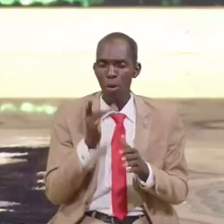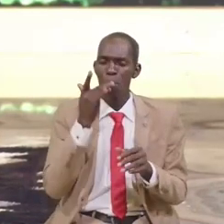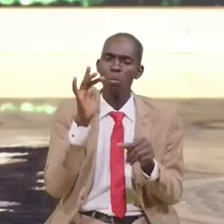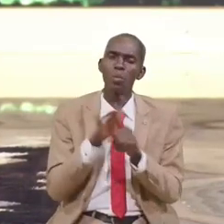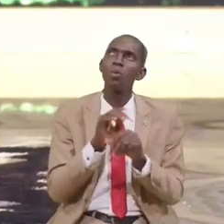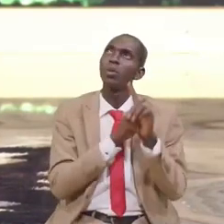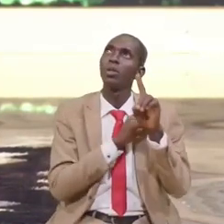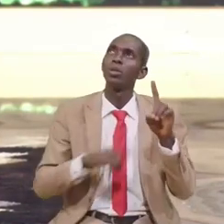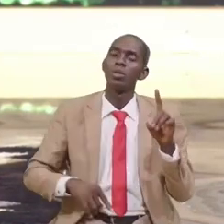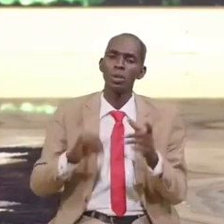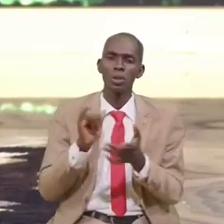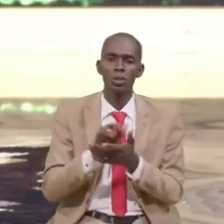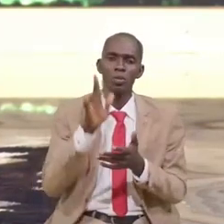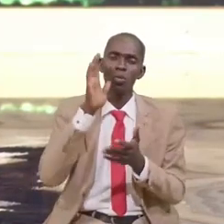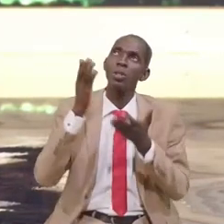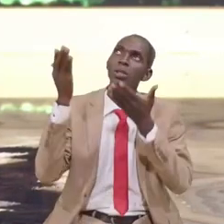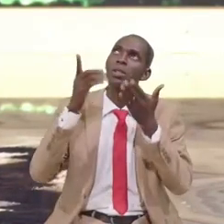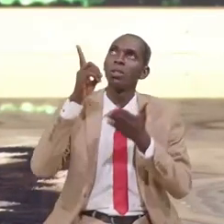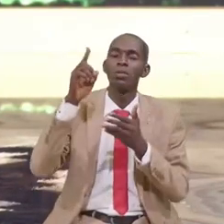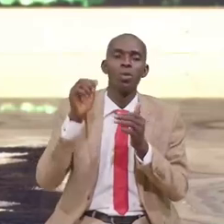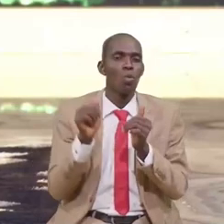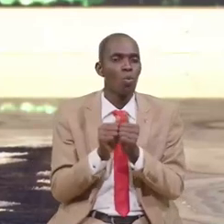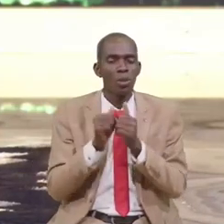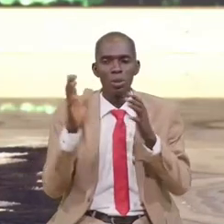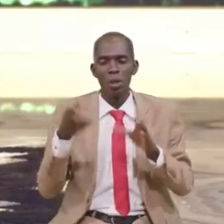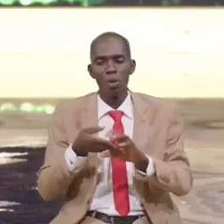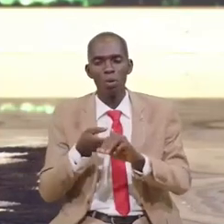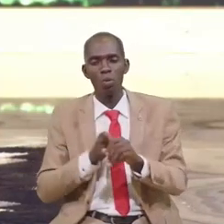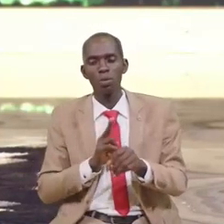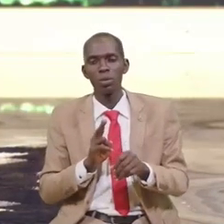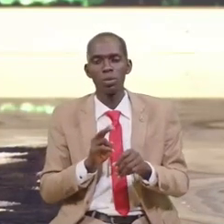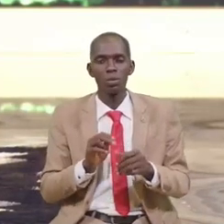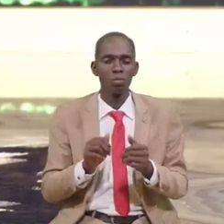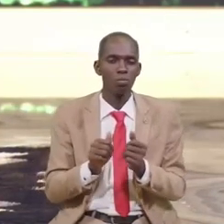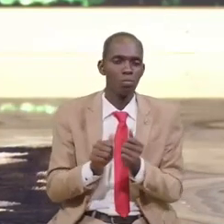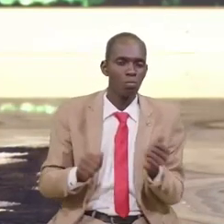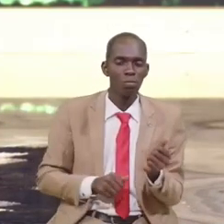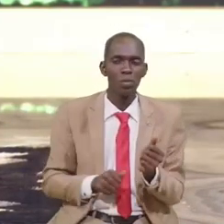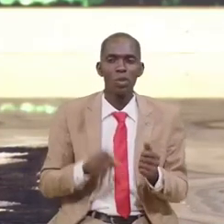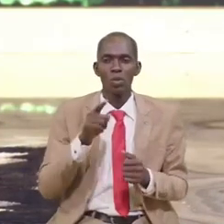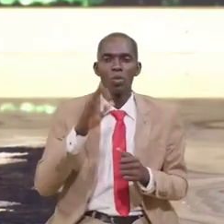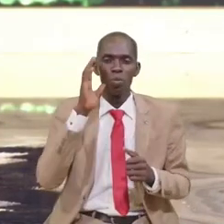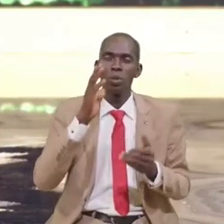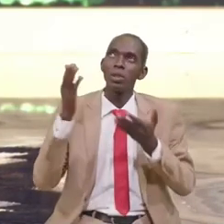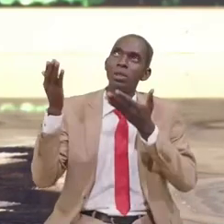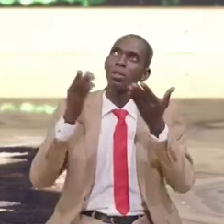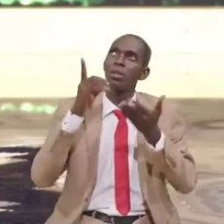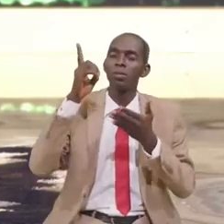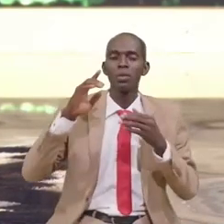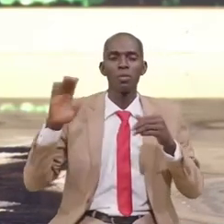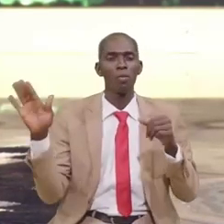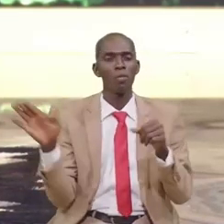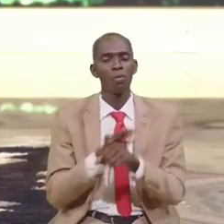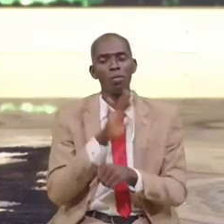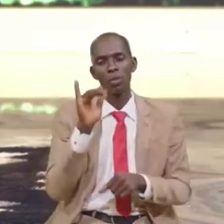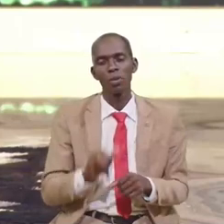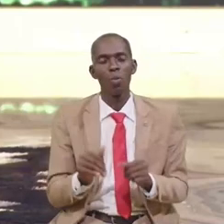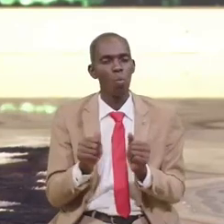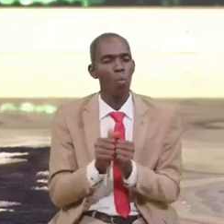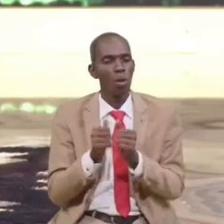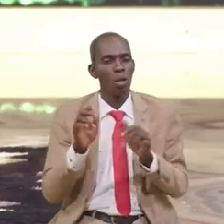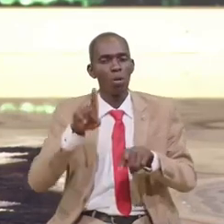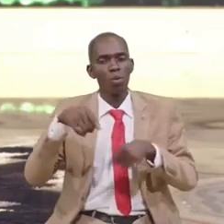sans réserve, sans réserve. Vous allez servir le Seigneur sans rétrogression.